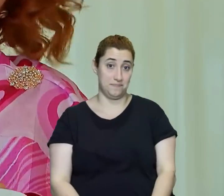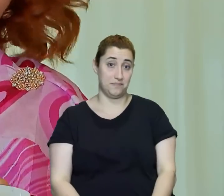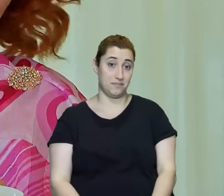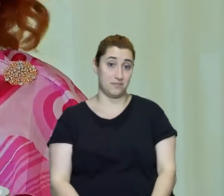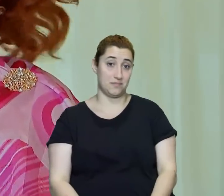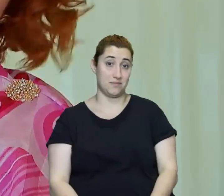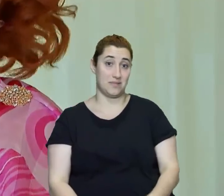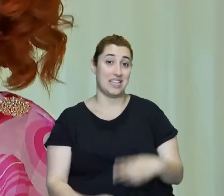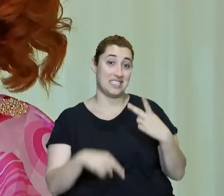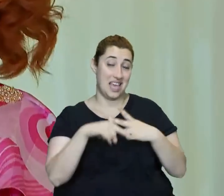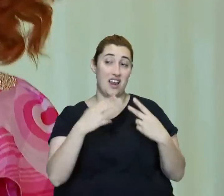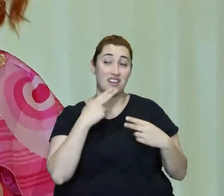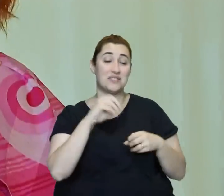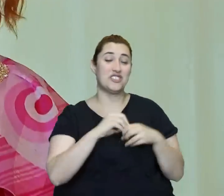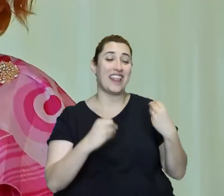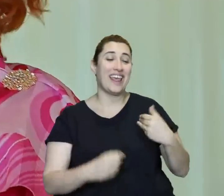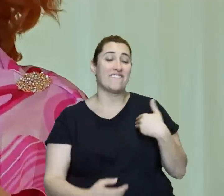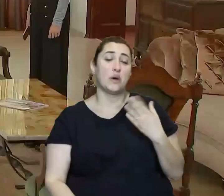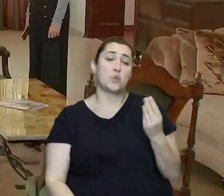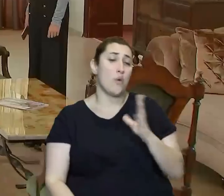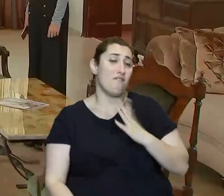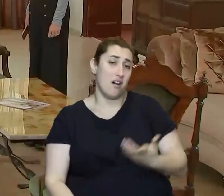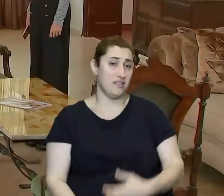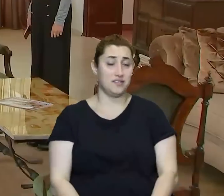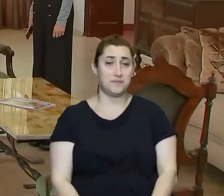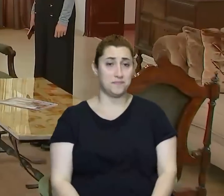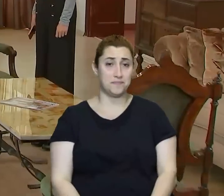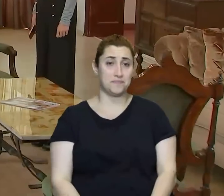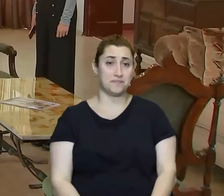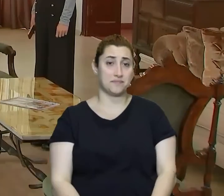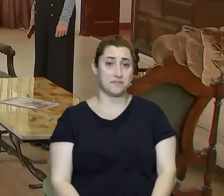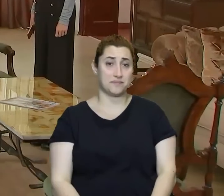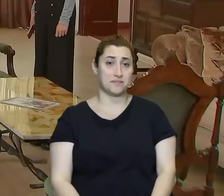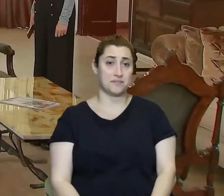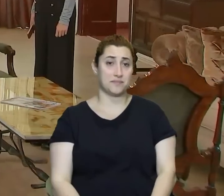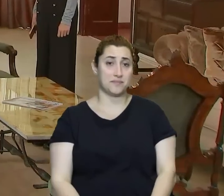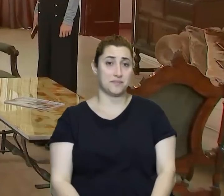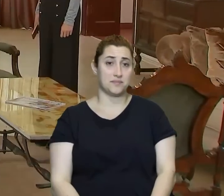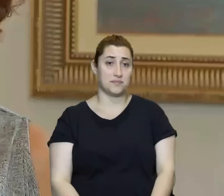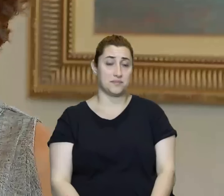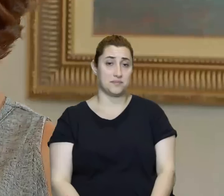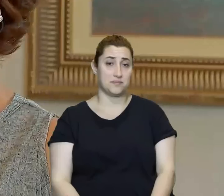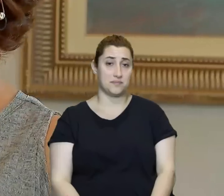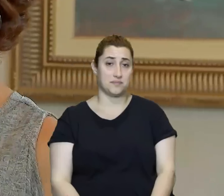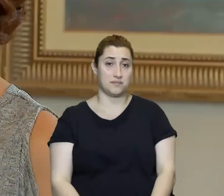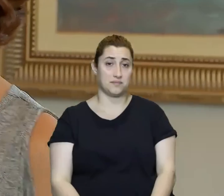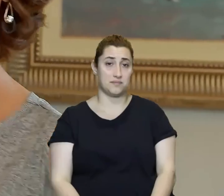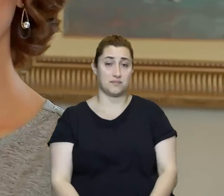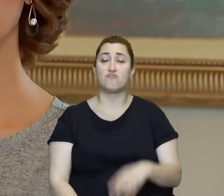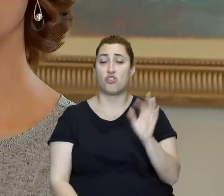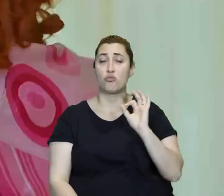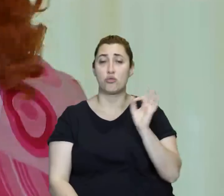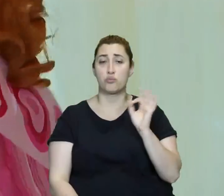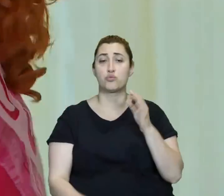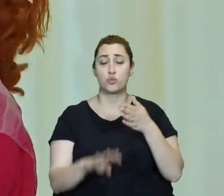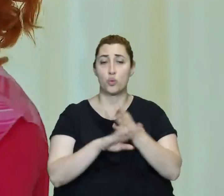E bundan da Zehra kızım da bol maşallah. İmayla bakıp bir kaşık yoğurt götürdü ağzına. Tabii